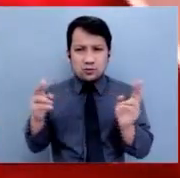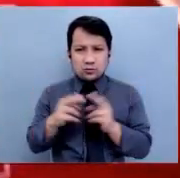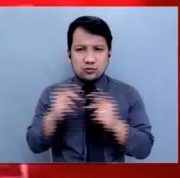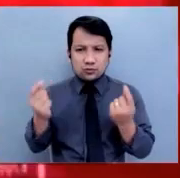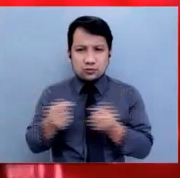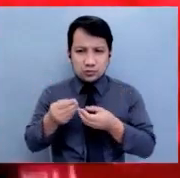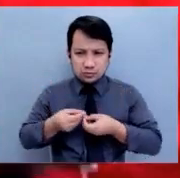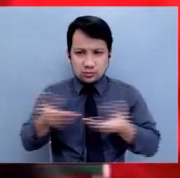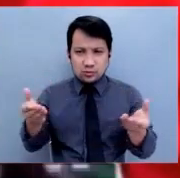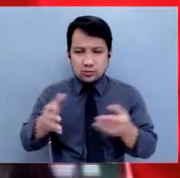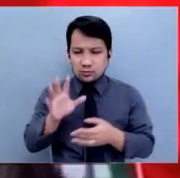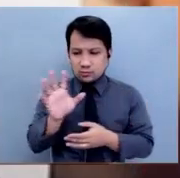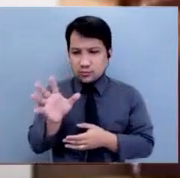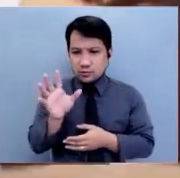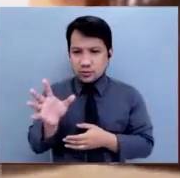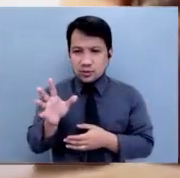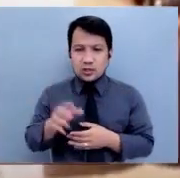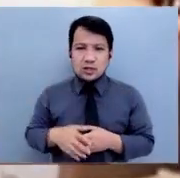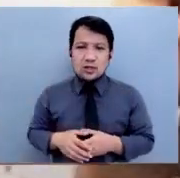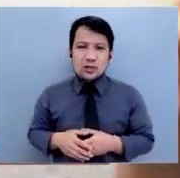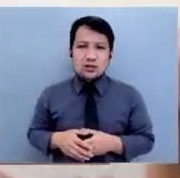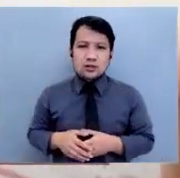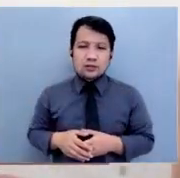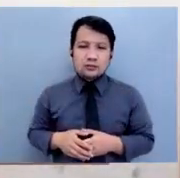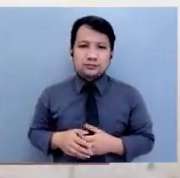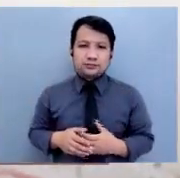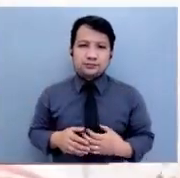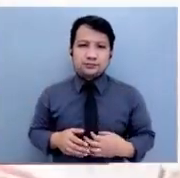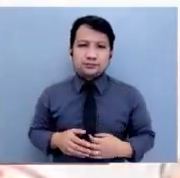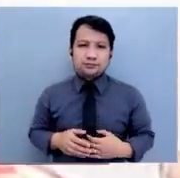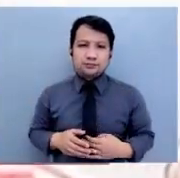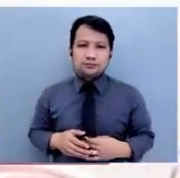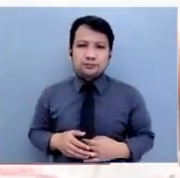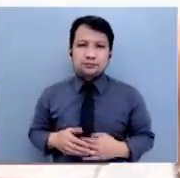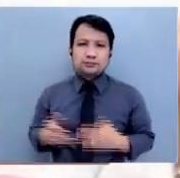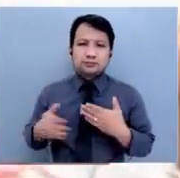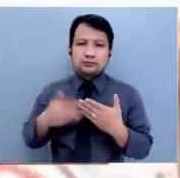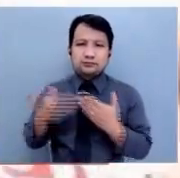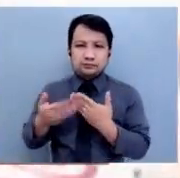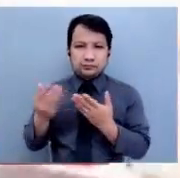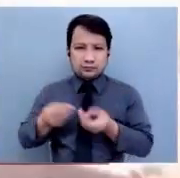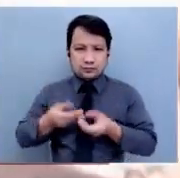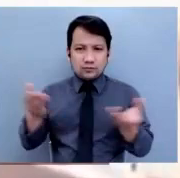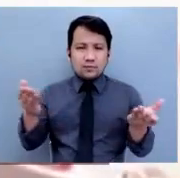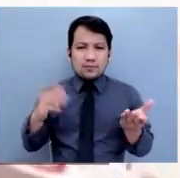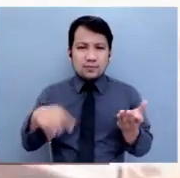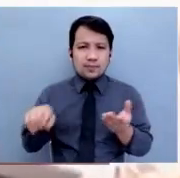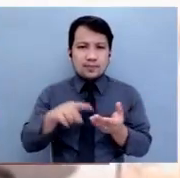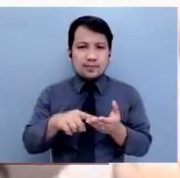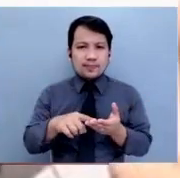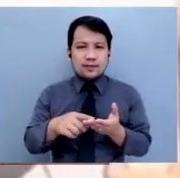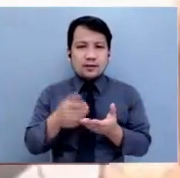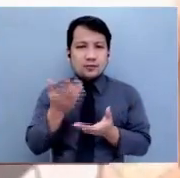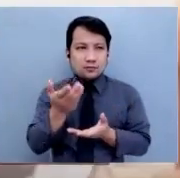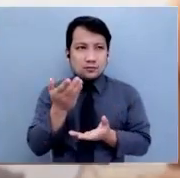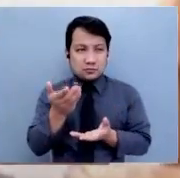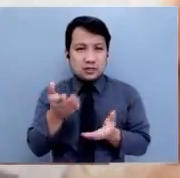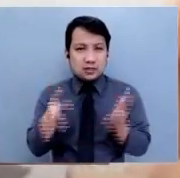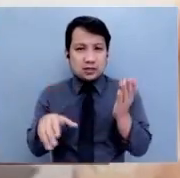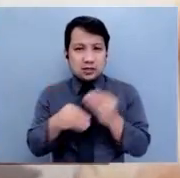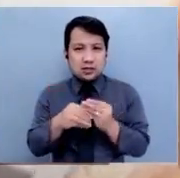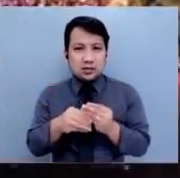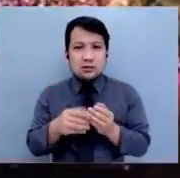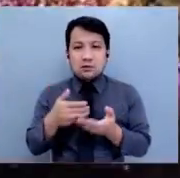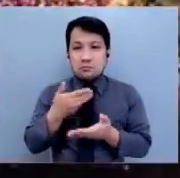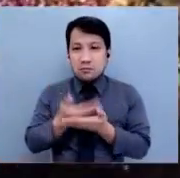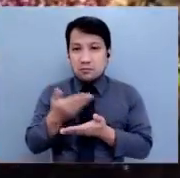pamimigay ng 50 pesos. No, nothing to do. Just a simple kababayan mo na nangihingi ng kaunting tulong dahil sa pambili ng